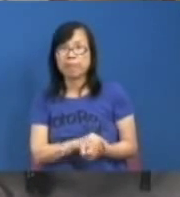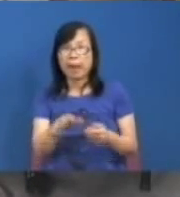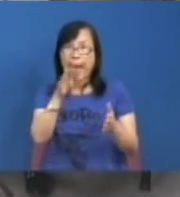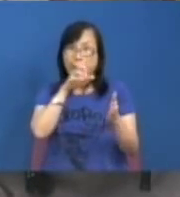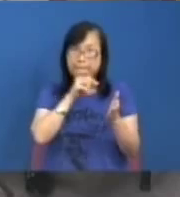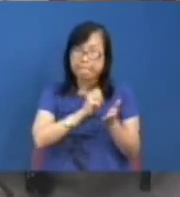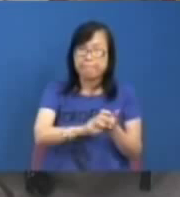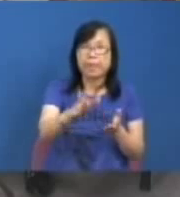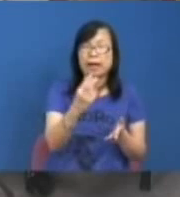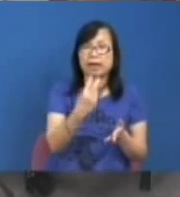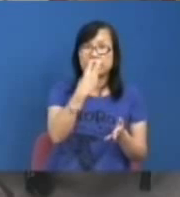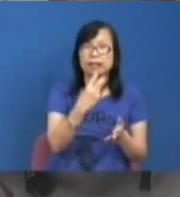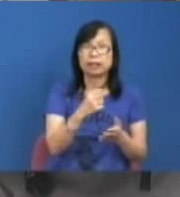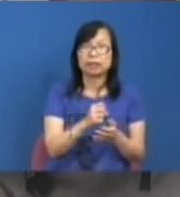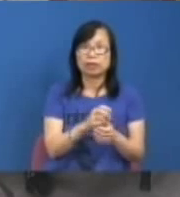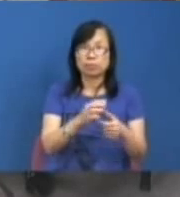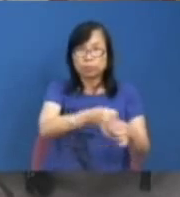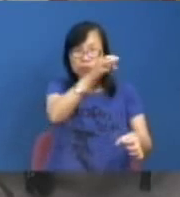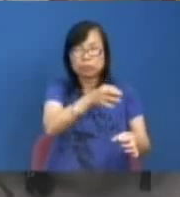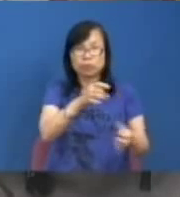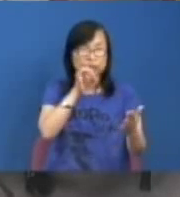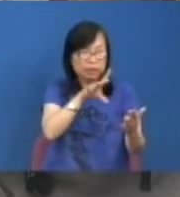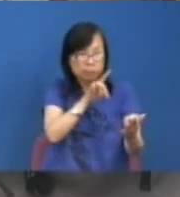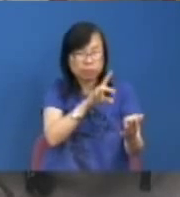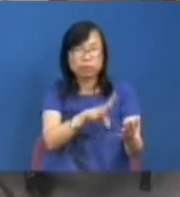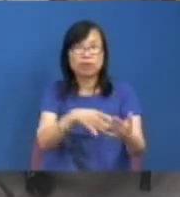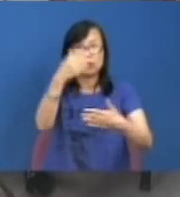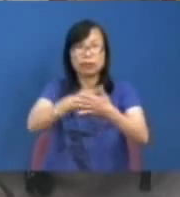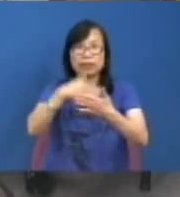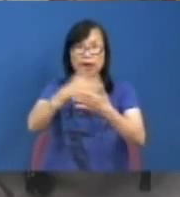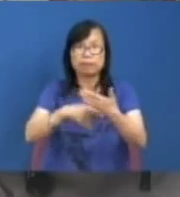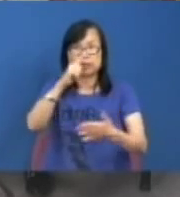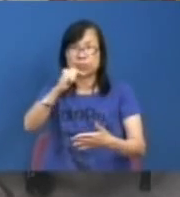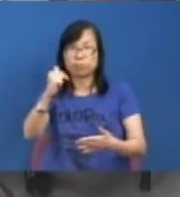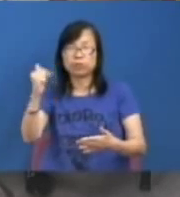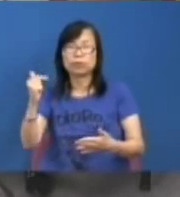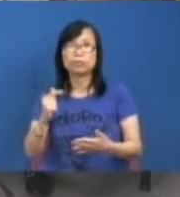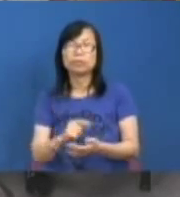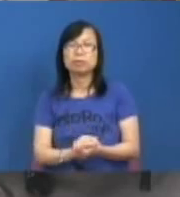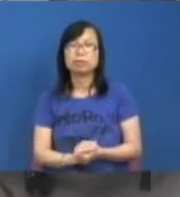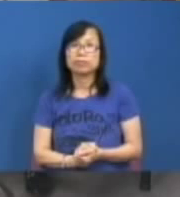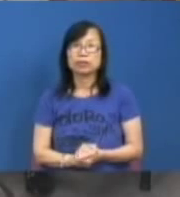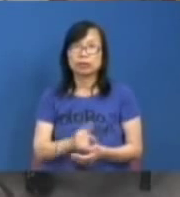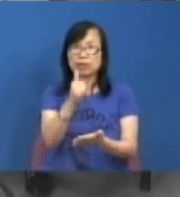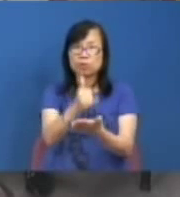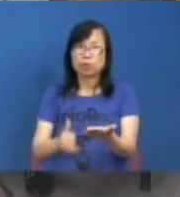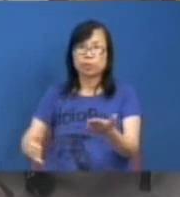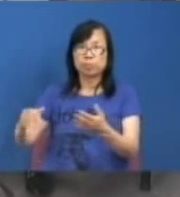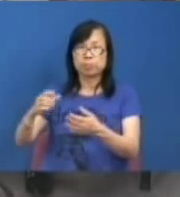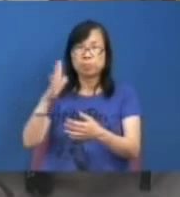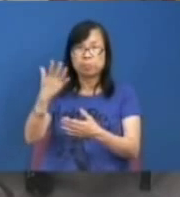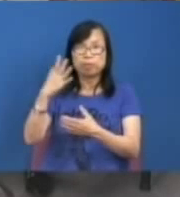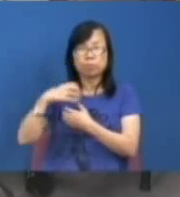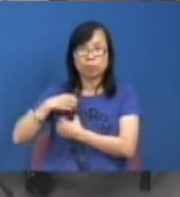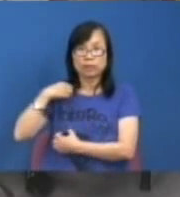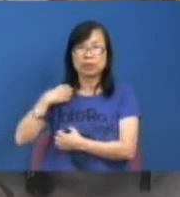氣或者吸氣嗰個管道咧，消毒嚇，咁、減少呢個細菌嘅滋生。除咗退伍軍人症，其實仲有好多細菌咧，